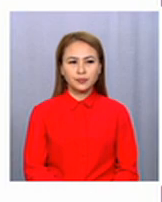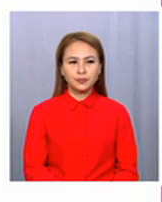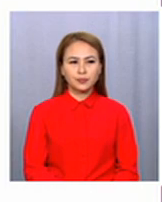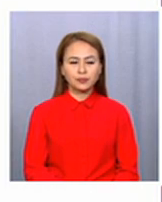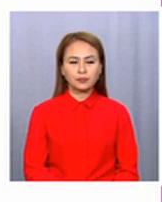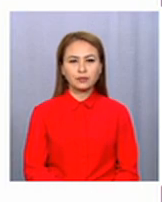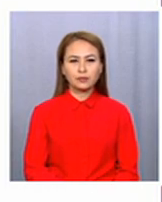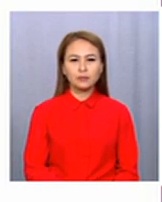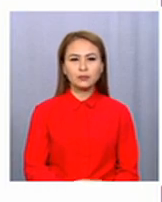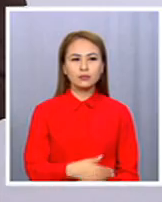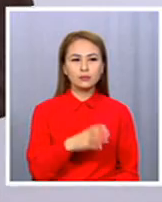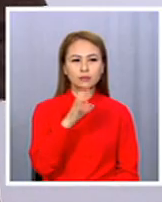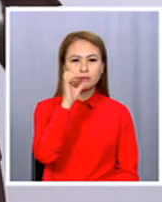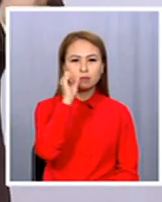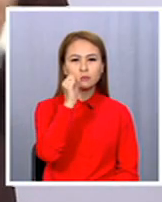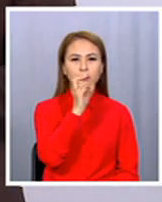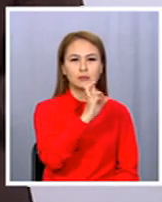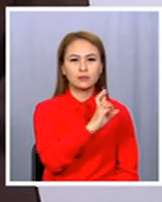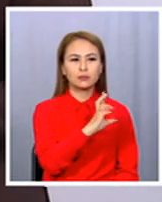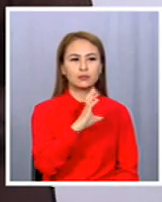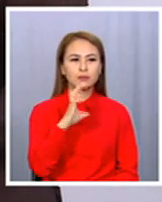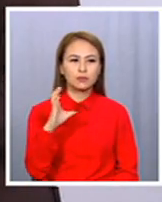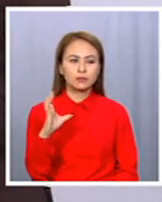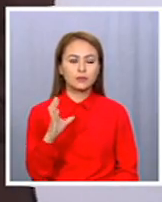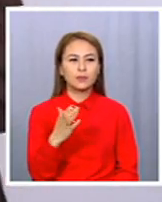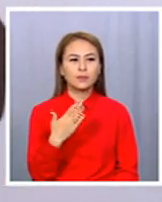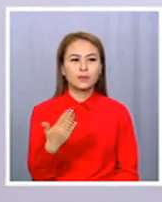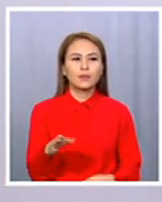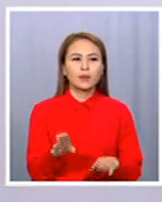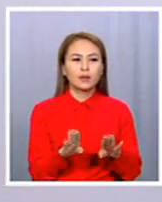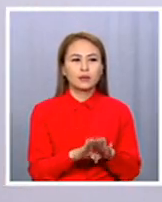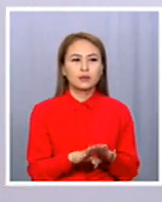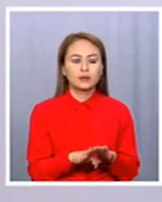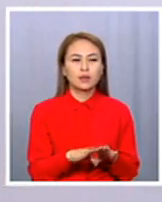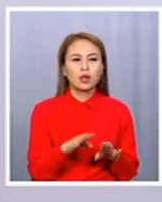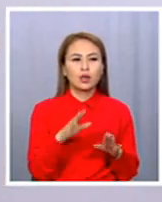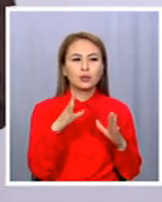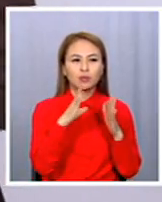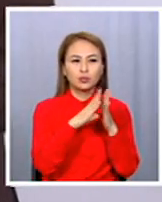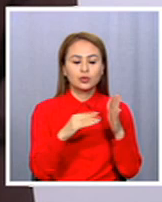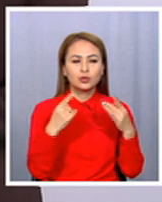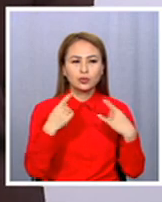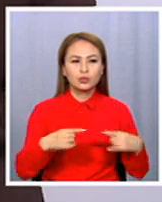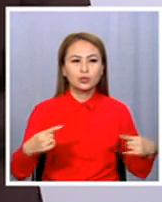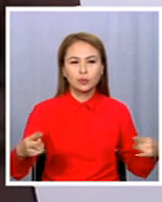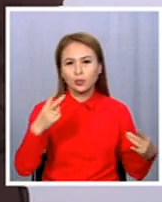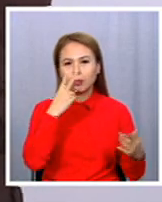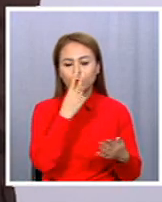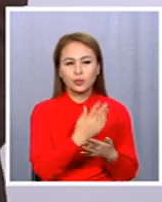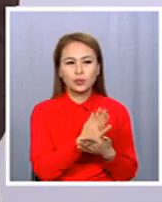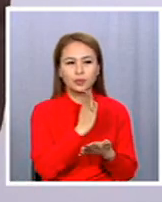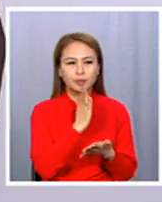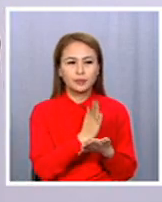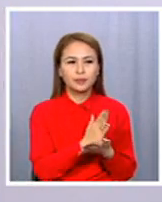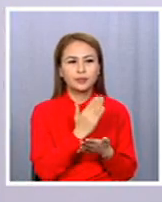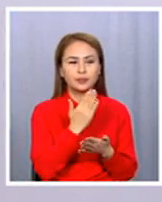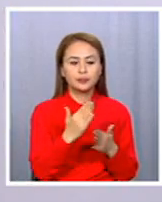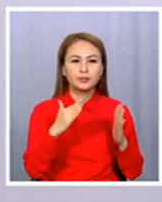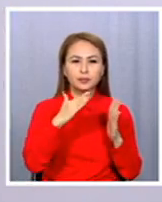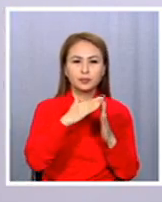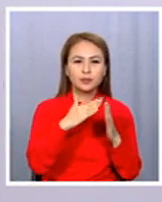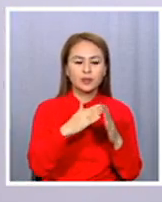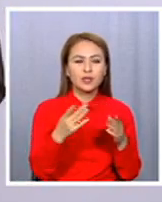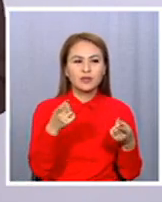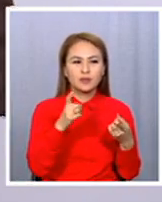С бұрышы. Ал енді балар біз экранда бұрыштардың түрін көріп тұрмыз, е? Осы бұрыштарға байланысты